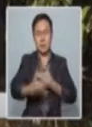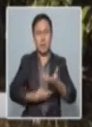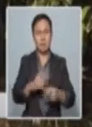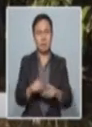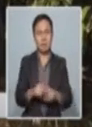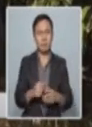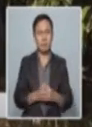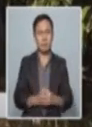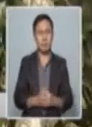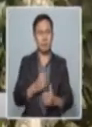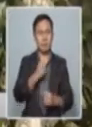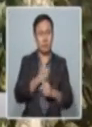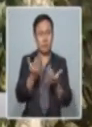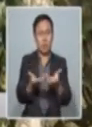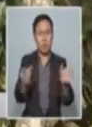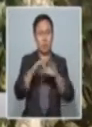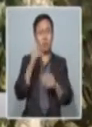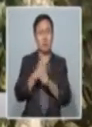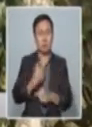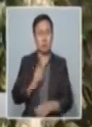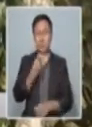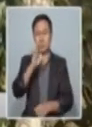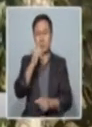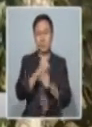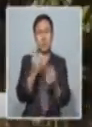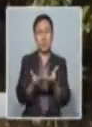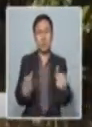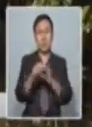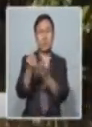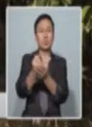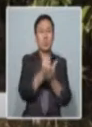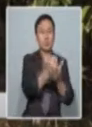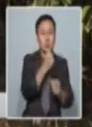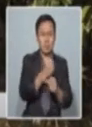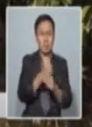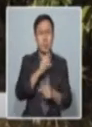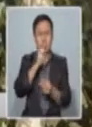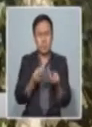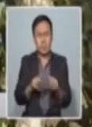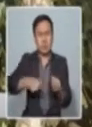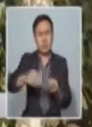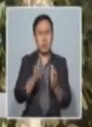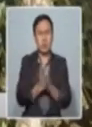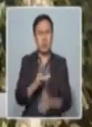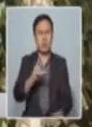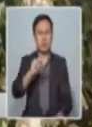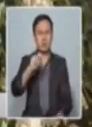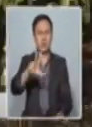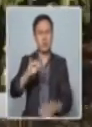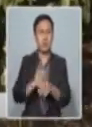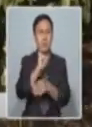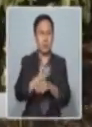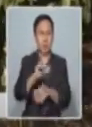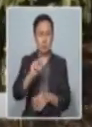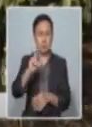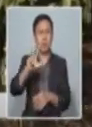คนเดียวหรือเปล่าคะลุง ทำเป็นครอบครัวนี่แหละครับ ในครอบครัว ในครอบครัวครับ ที่ดินกี่ร้อยไร่คะเนี่ย 33ไร่ 33ไร่ทำเยอะ